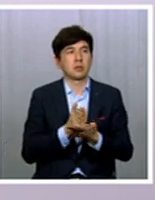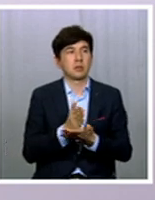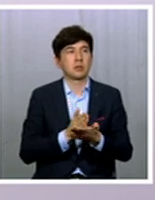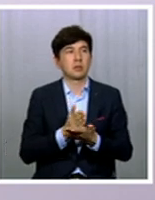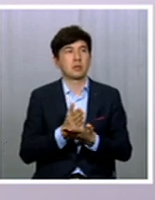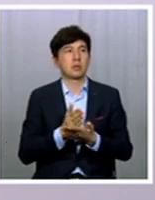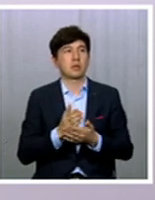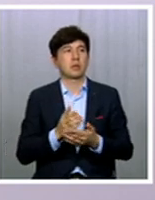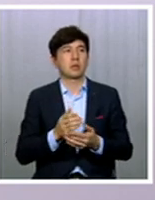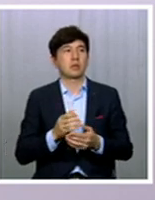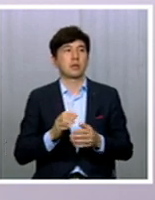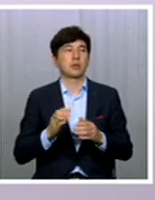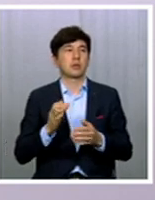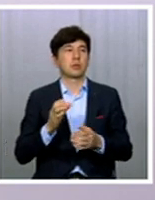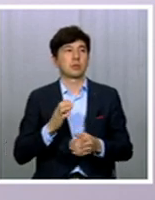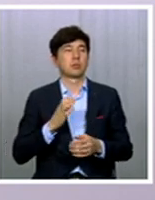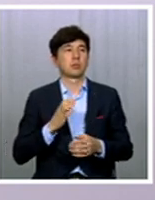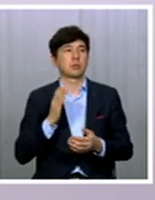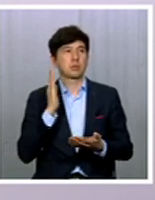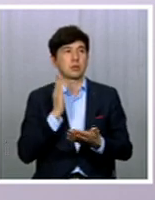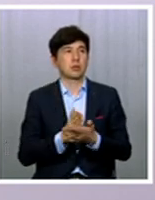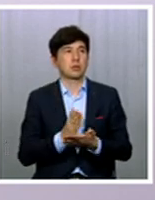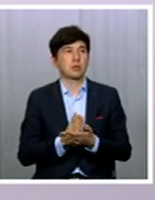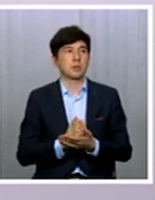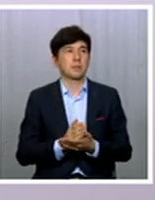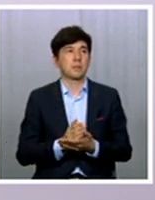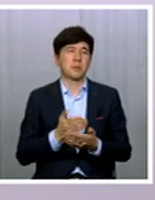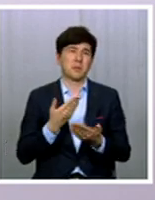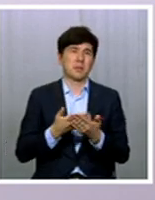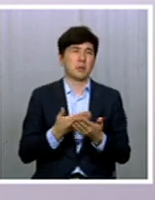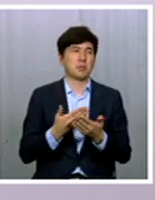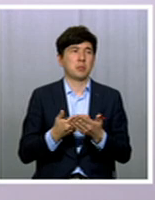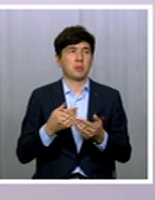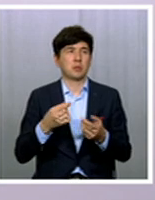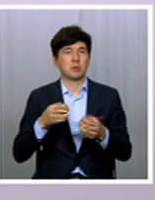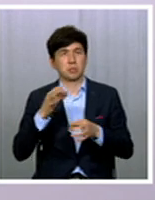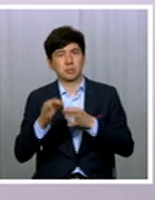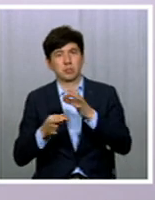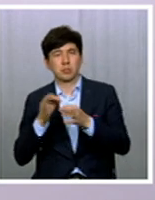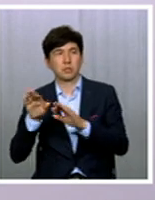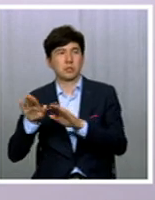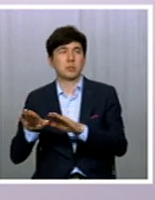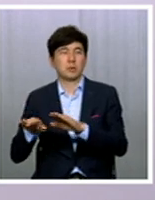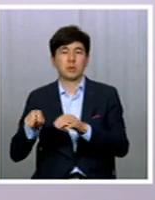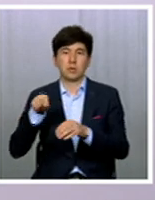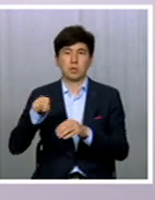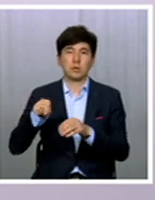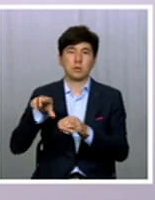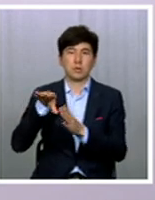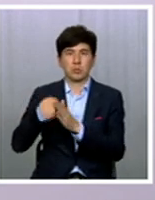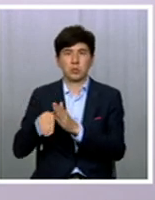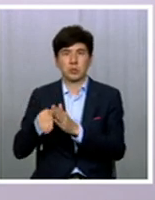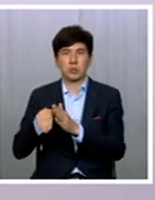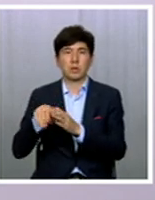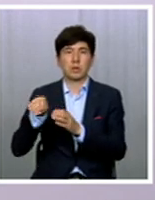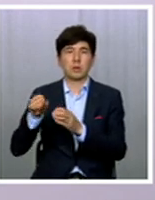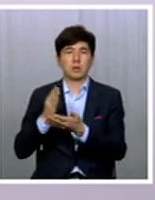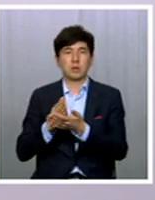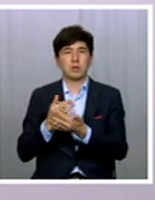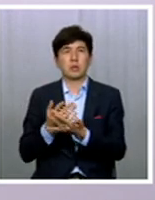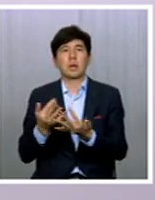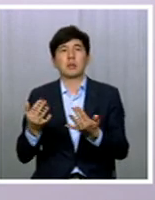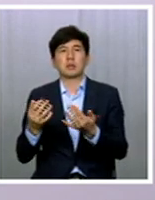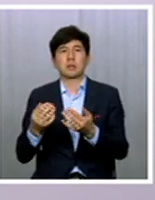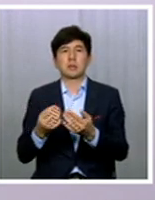қызмет көрсетушілердің саны өте көп. Мысалы, белгілі бір кәсіпорын бір мемлекетте өзінің өнімін шығаратын болса, оның көптеген филиалдары немесе бөлімшелері